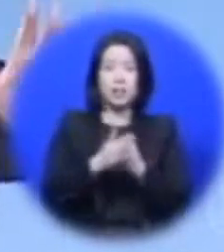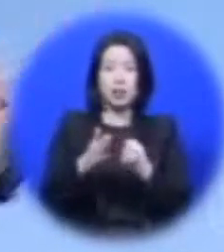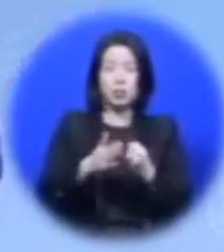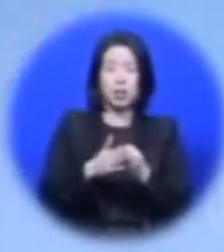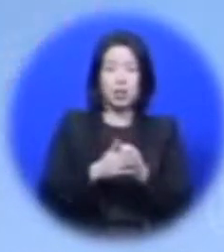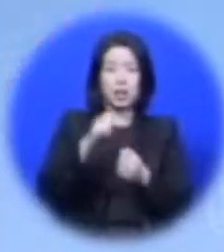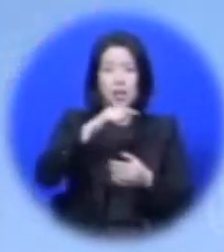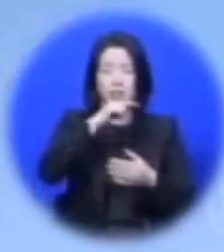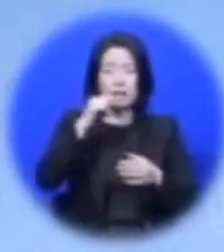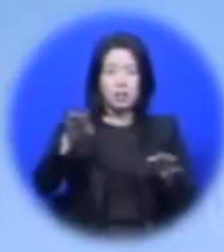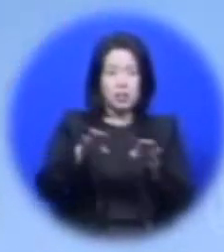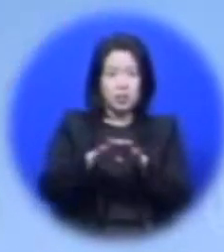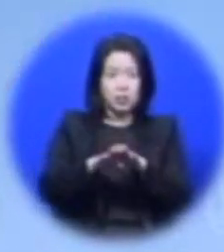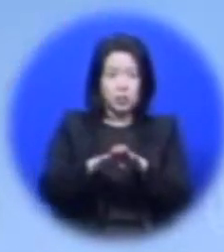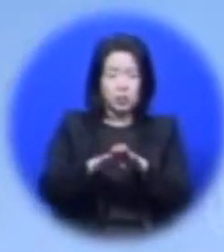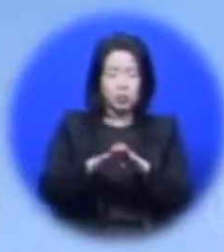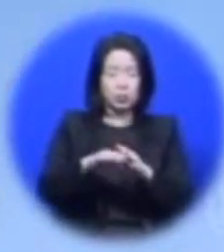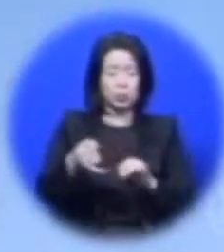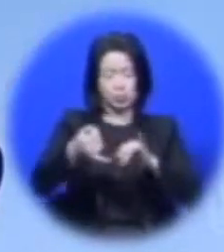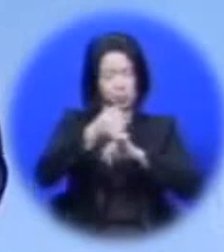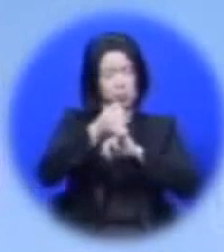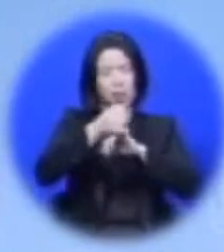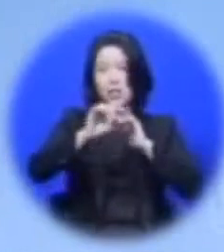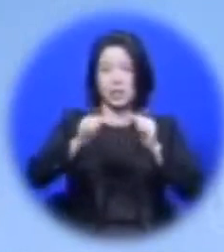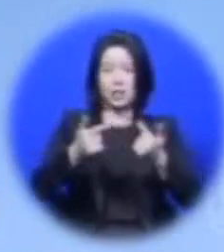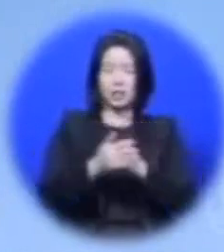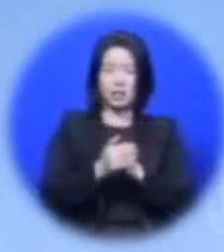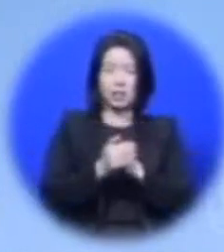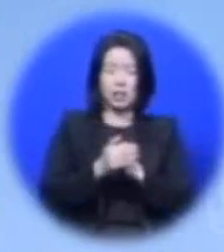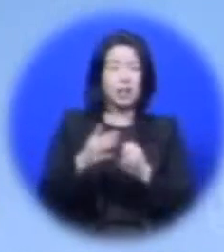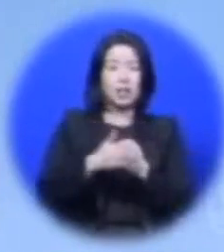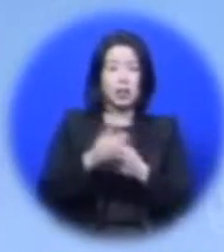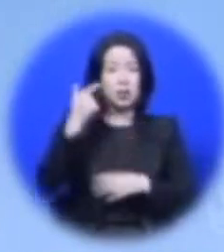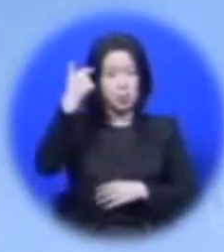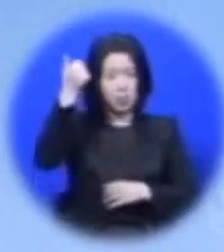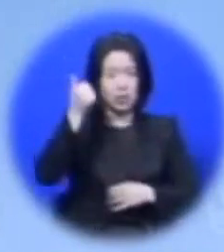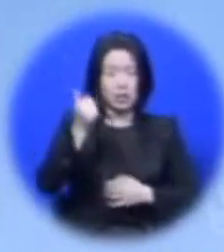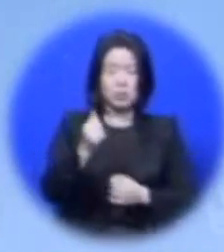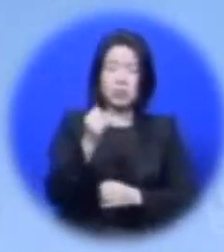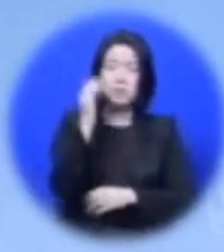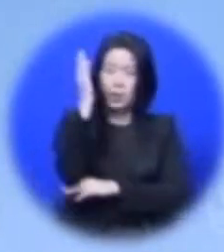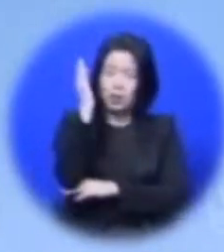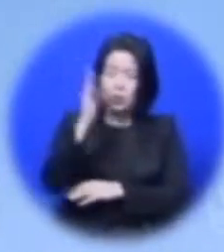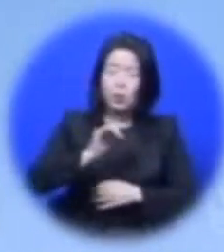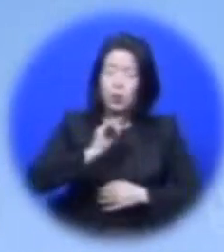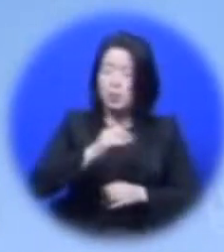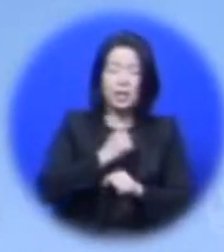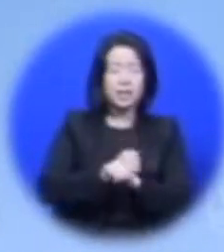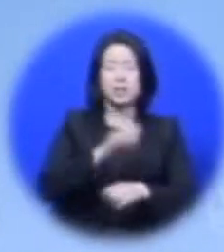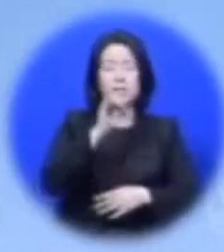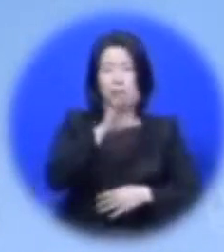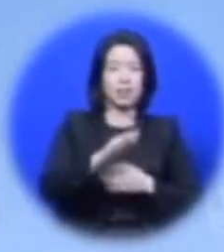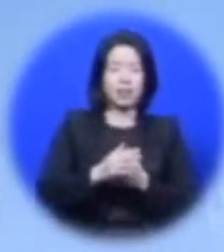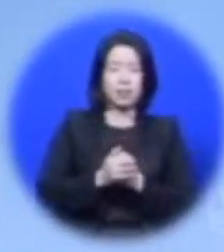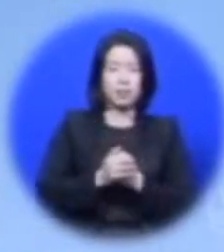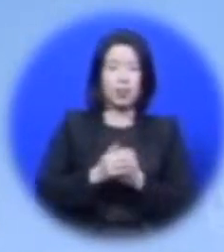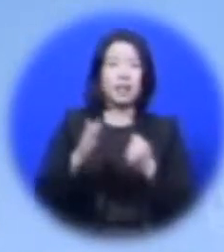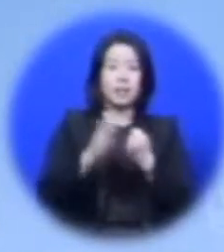주일도 제대로 지키지 못하는 겁니다. 그래서 조지 밀러 목사님이 설교만 해서는 안 되겠구나.